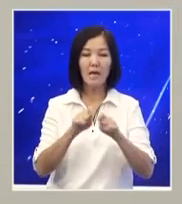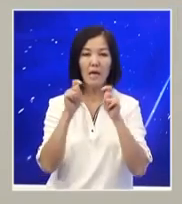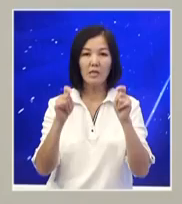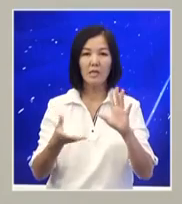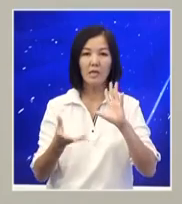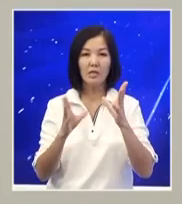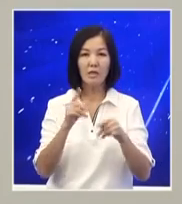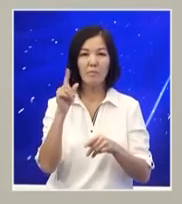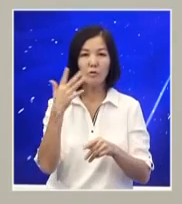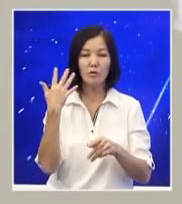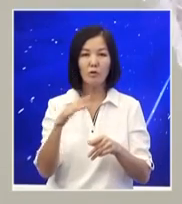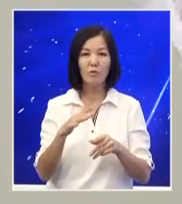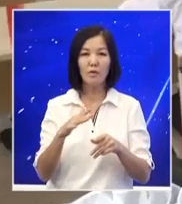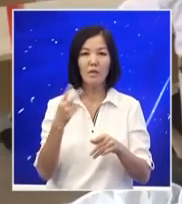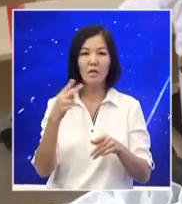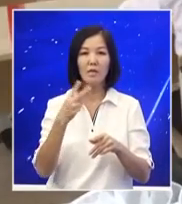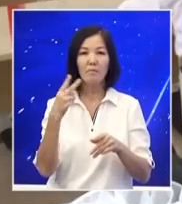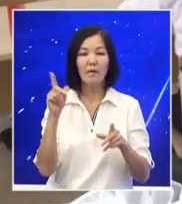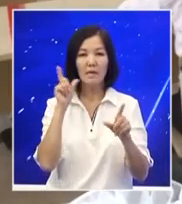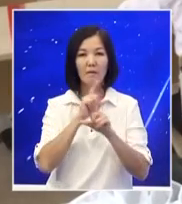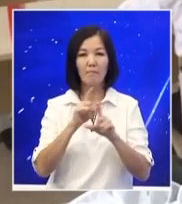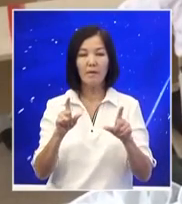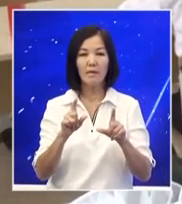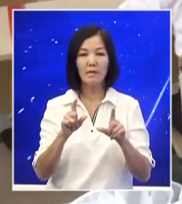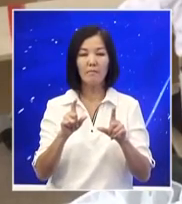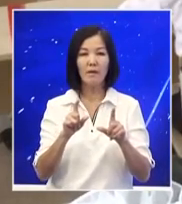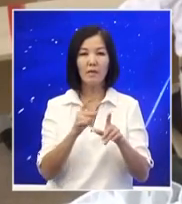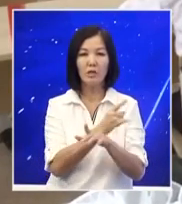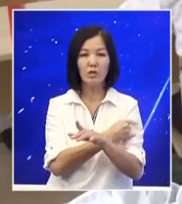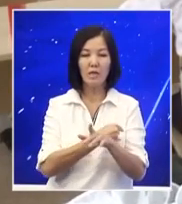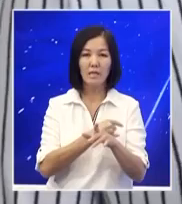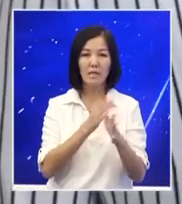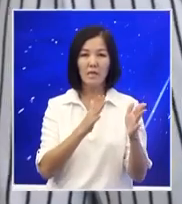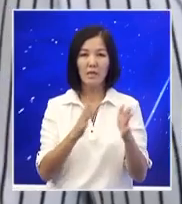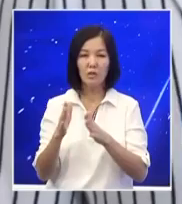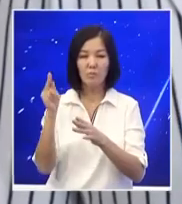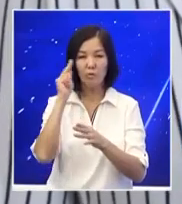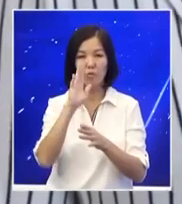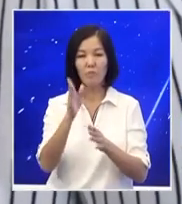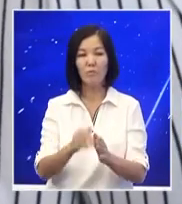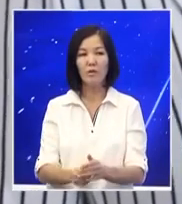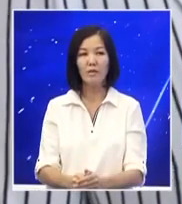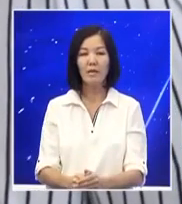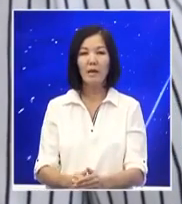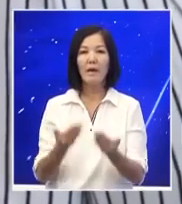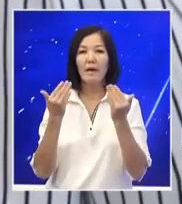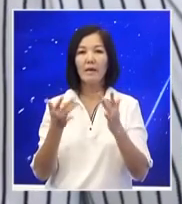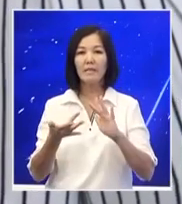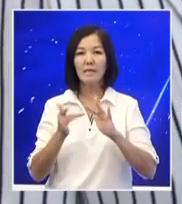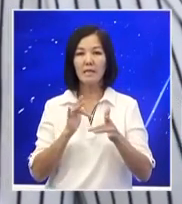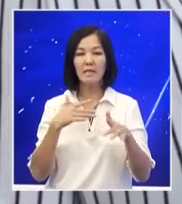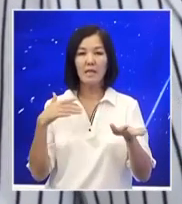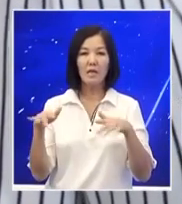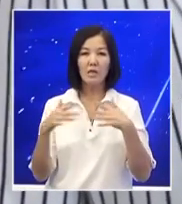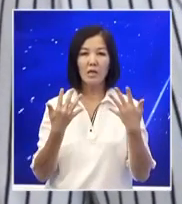саны 150-ден аспайтын 22 мектеп штаттық режимде оқиды. Қазір бізде интернет нашар деген